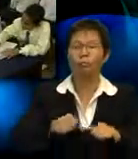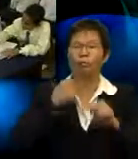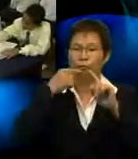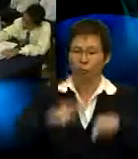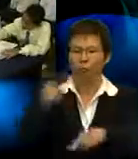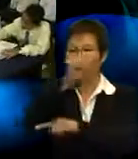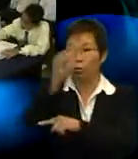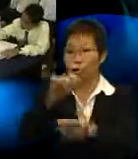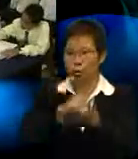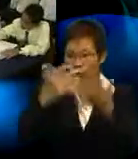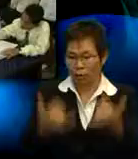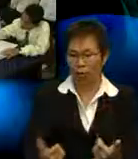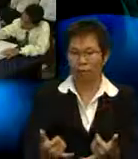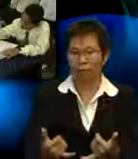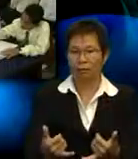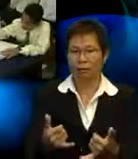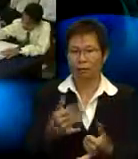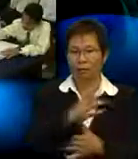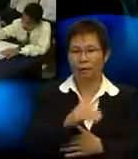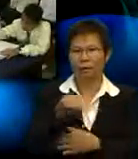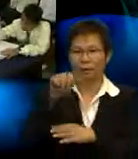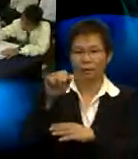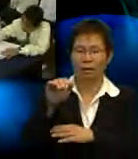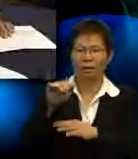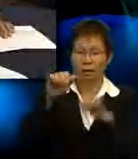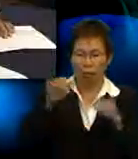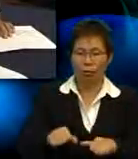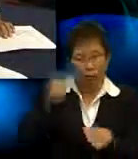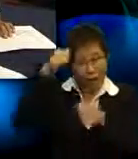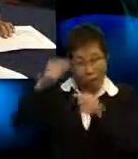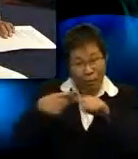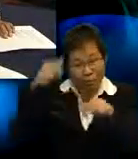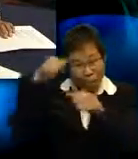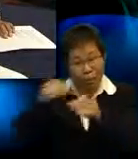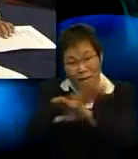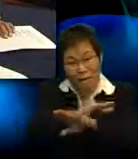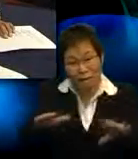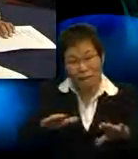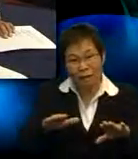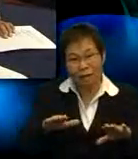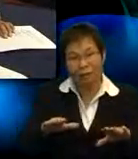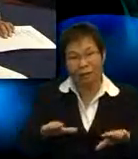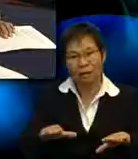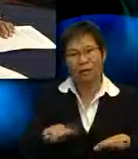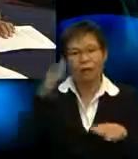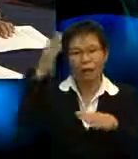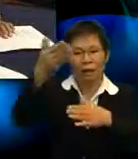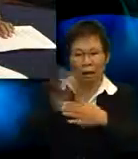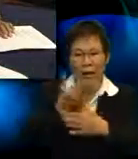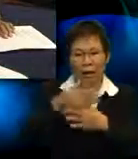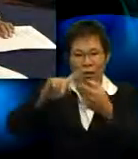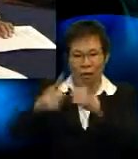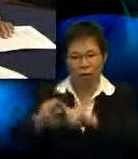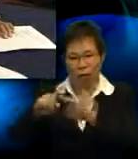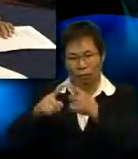itu sekarang. Dan kamu boleh menyanyi juga, tapi ingat, jangan terlalu kuat. Nanti akan mengganggu rakan kamu pula.